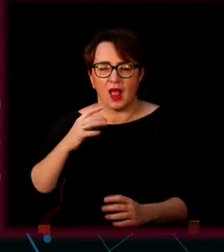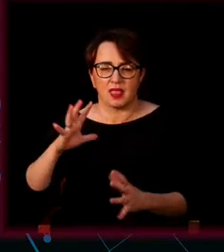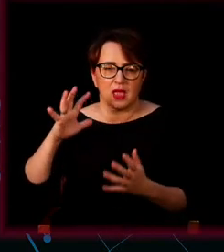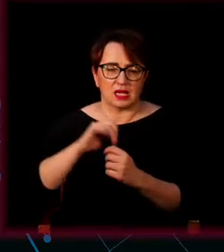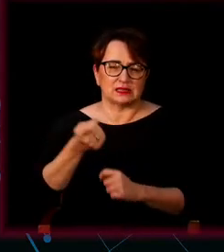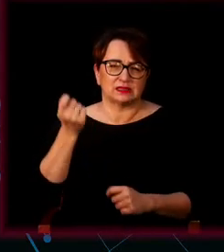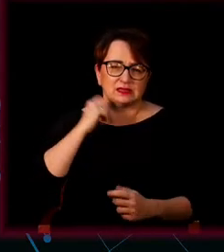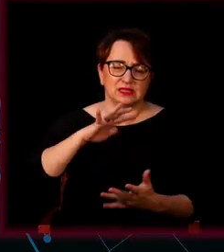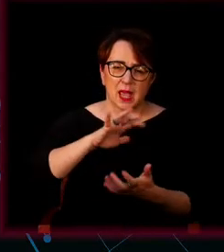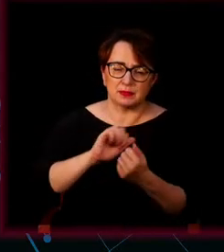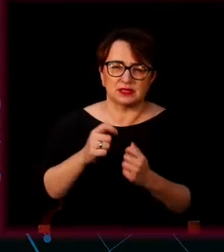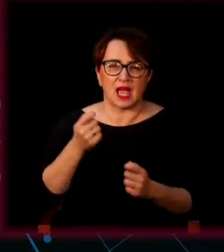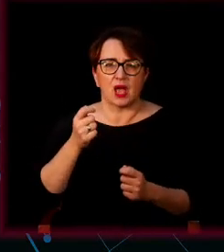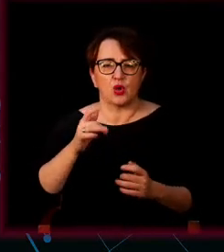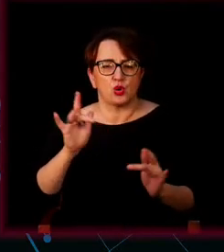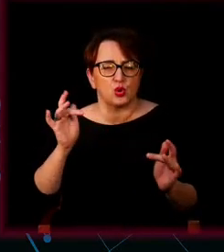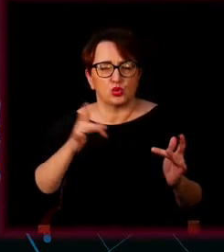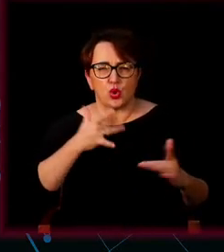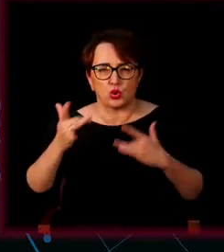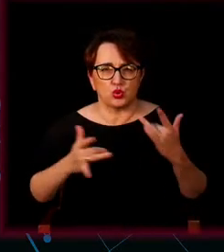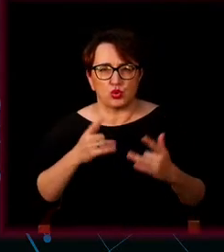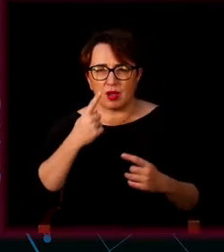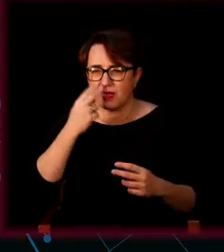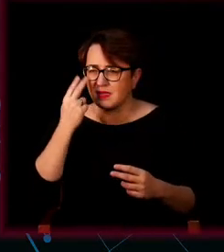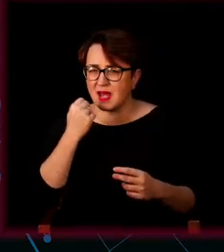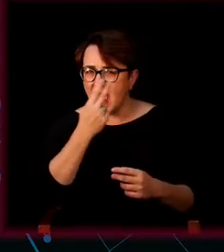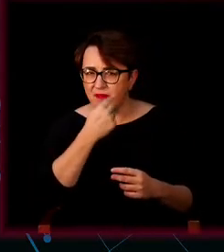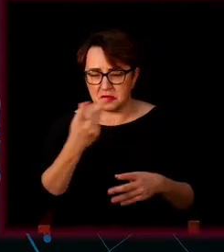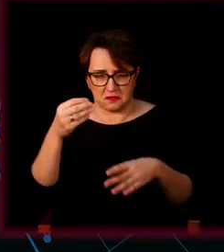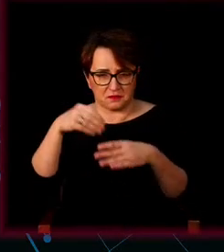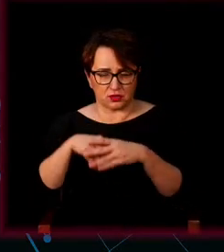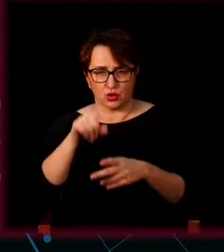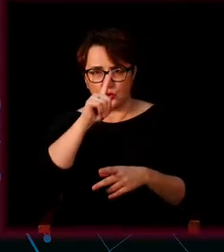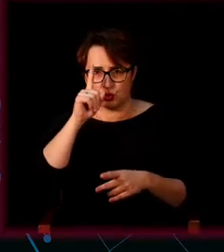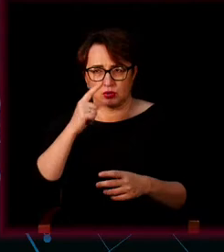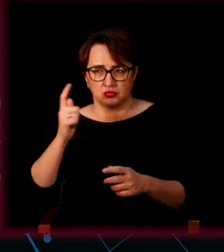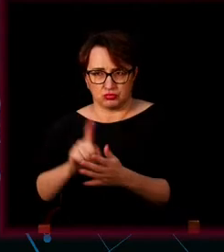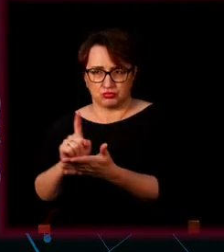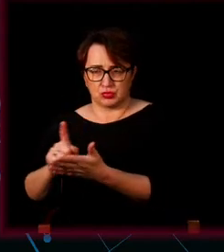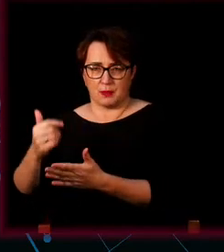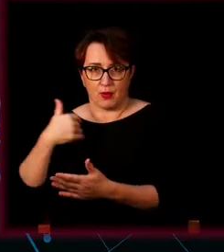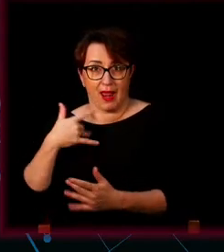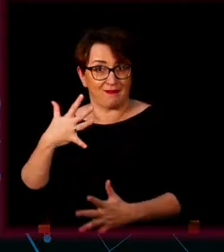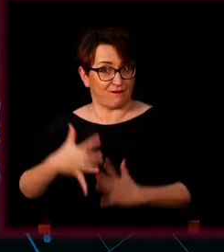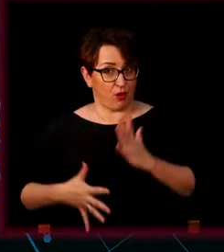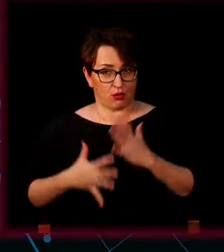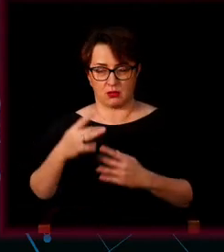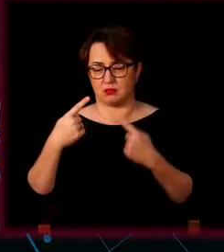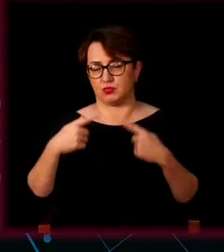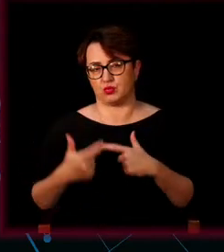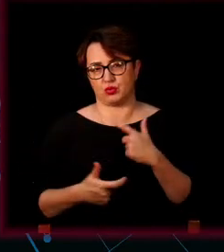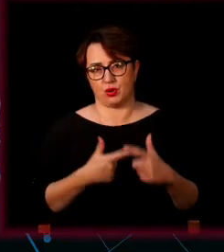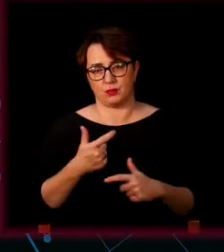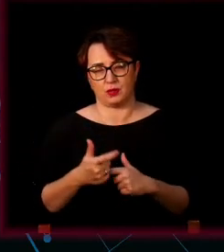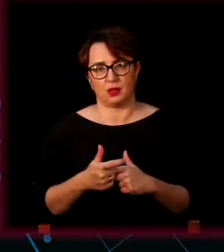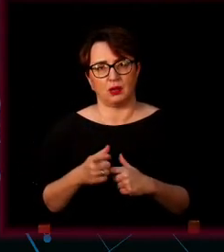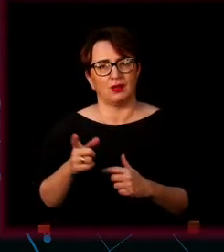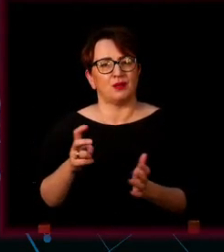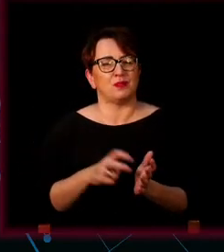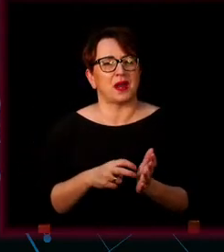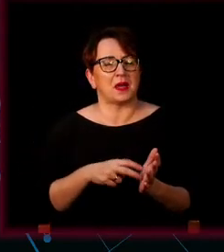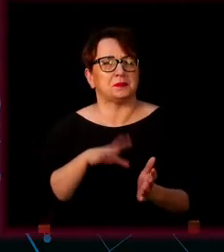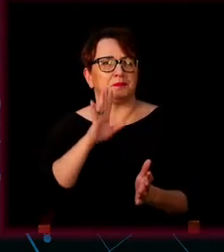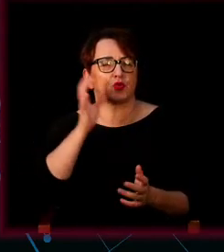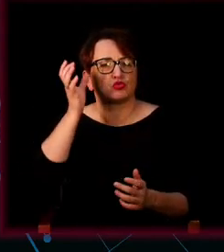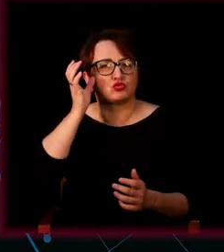wendety, zamachy, tortury i nienawiść. Wszystko to mieściło się w repertuarze ich ludzkich dokonań, ale wojen nie prowadzili. Brakowało im